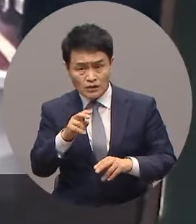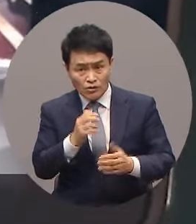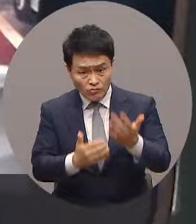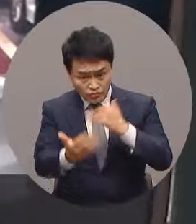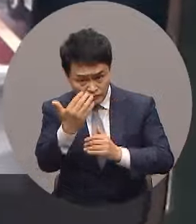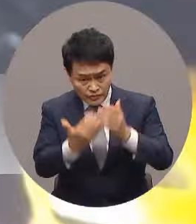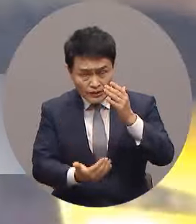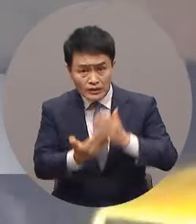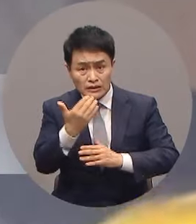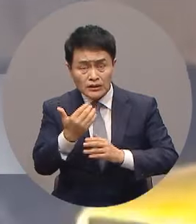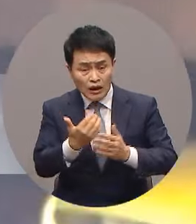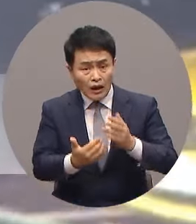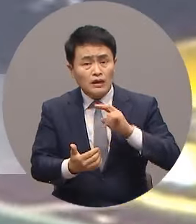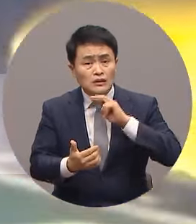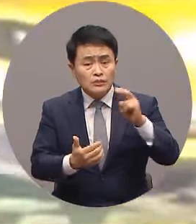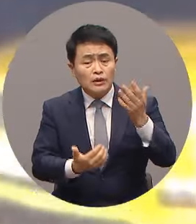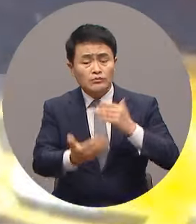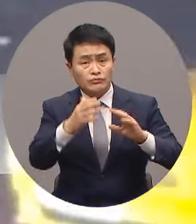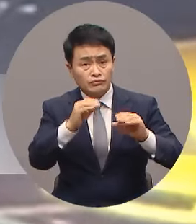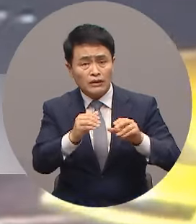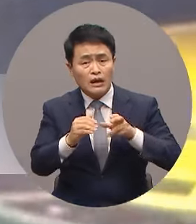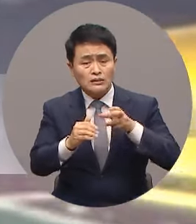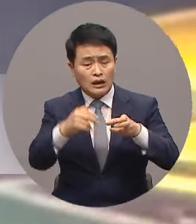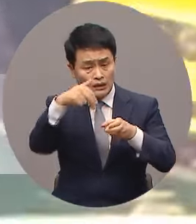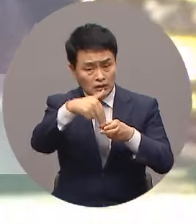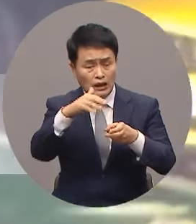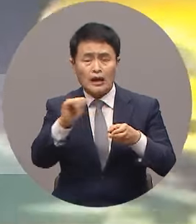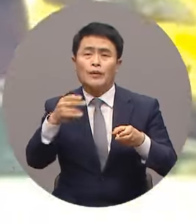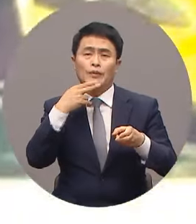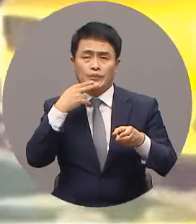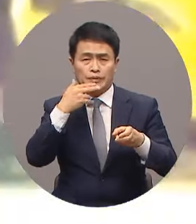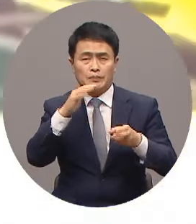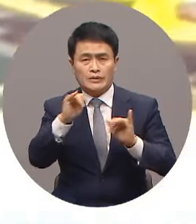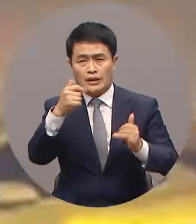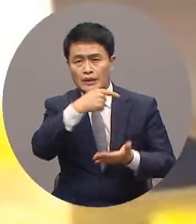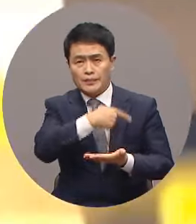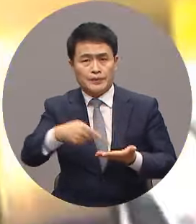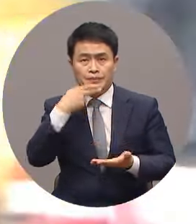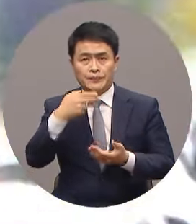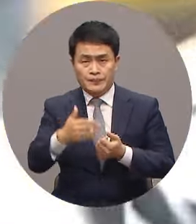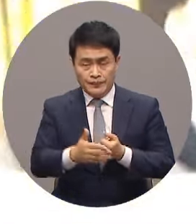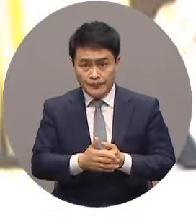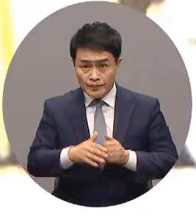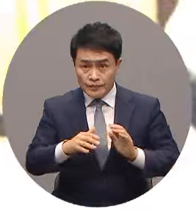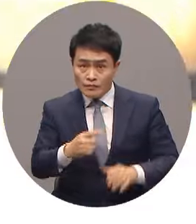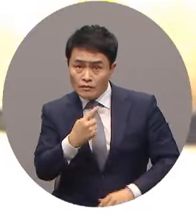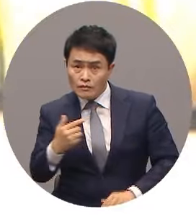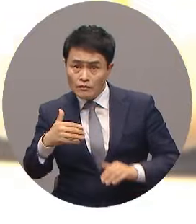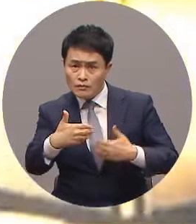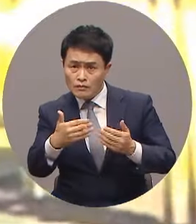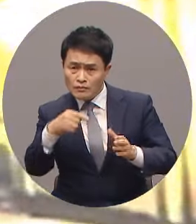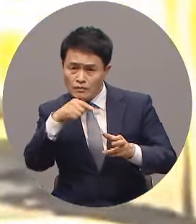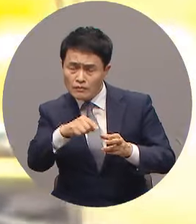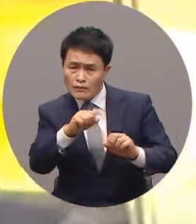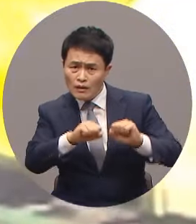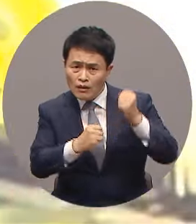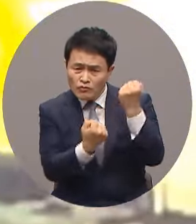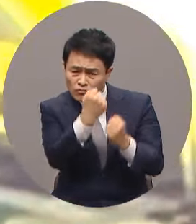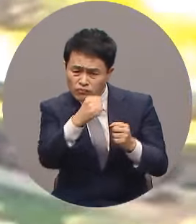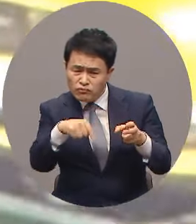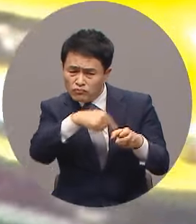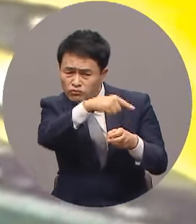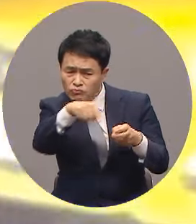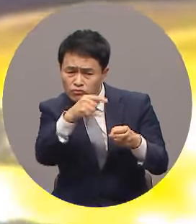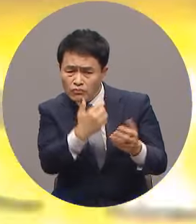데다 차량에 타고 있던 사람은 없어 인명피해는 없었습니다. 소방당국은 차량의 엔진 부근에서